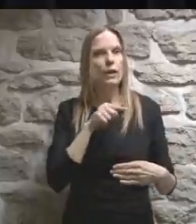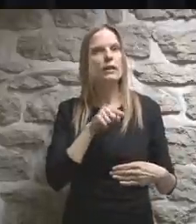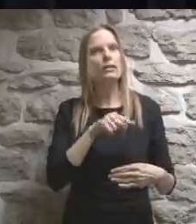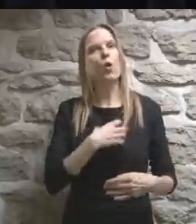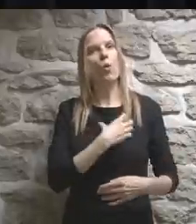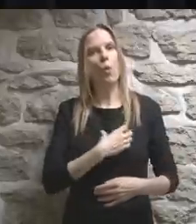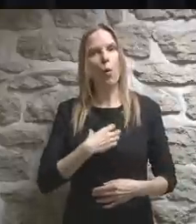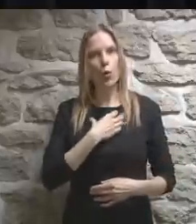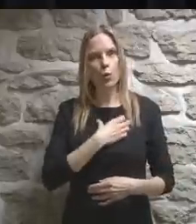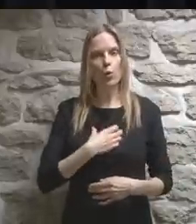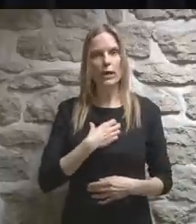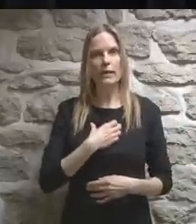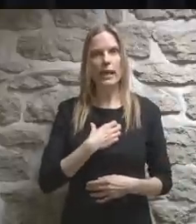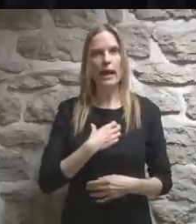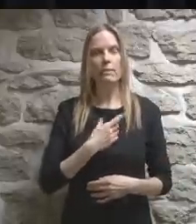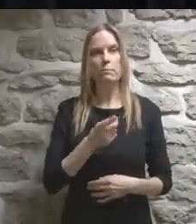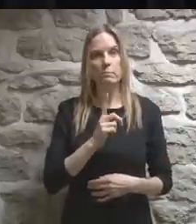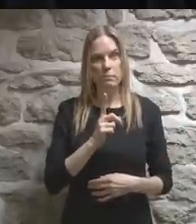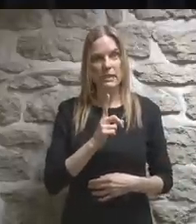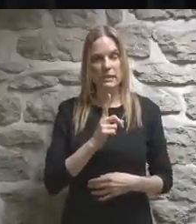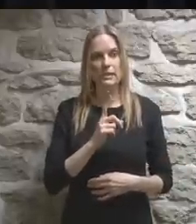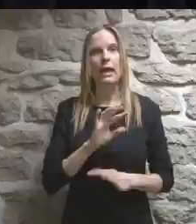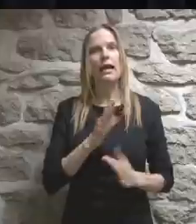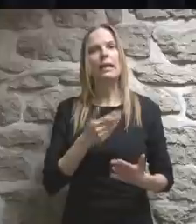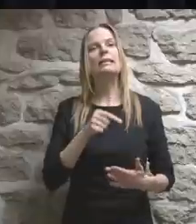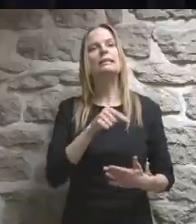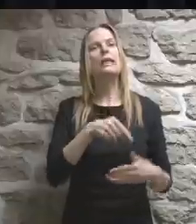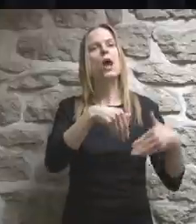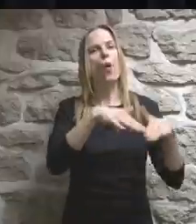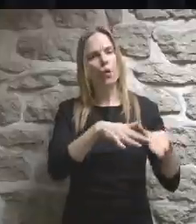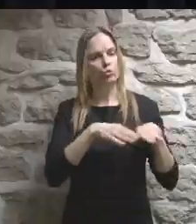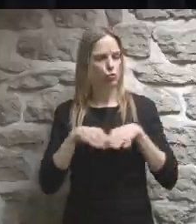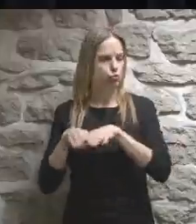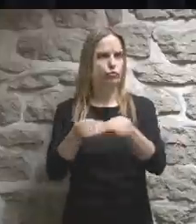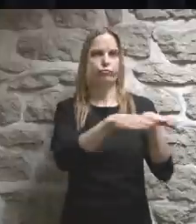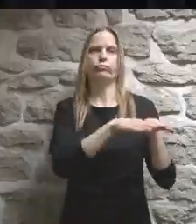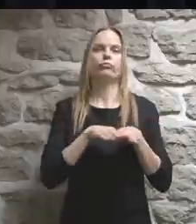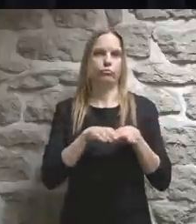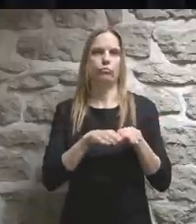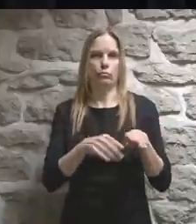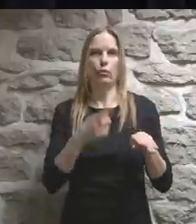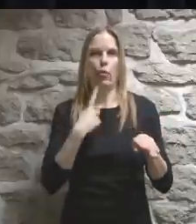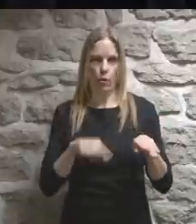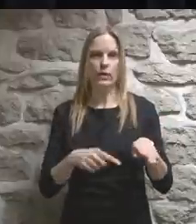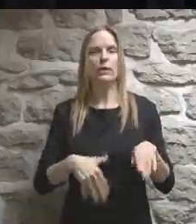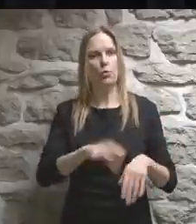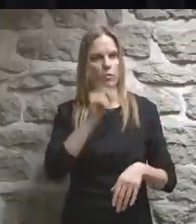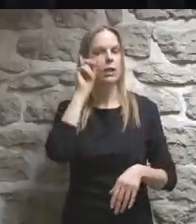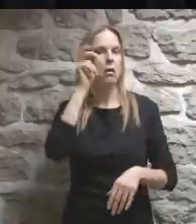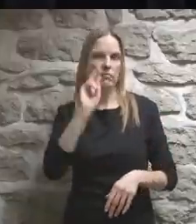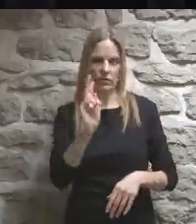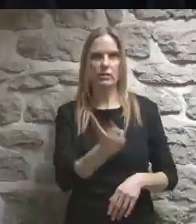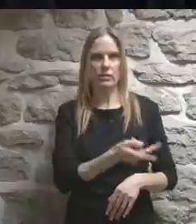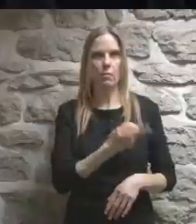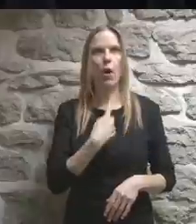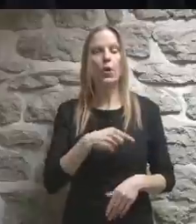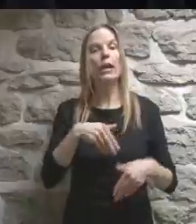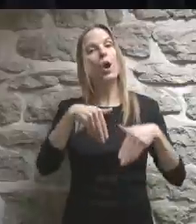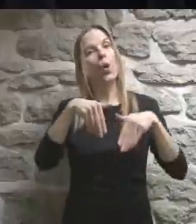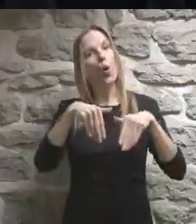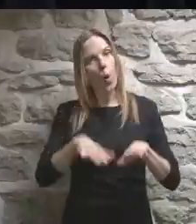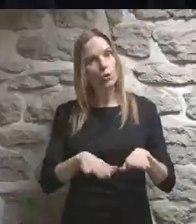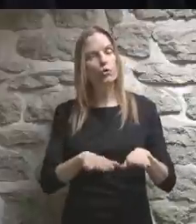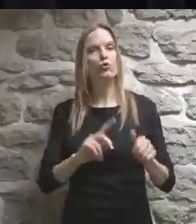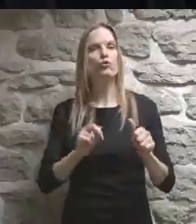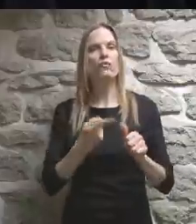see kaitseplaanide käivitamine, see otsus on olnud ühtne ja üksmeelne otsus on ka